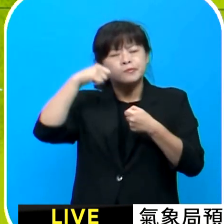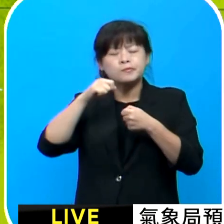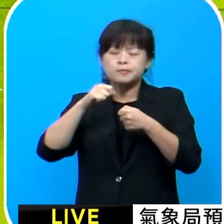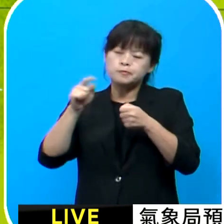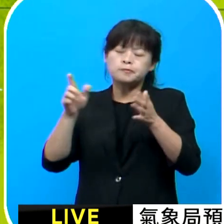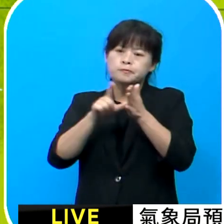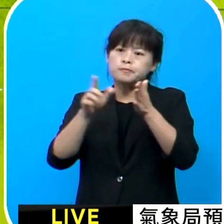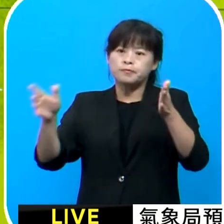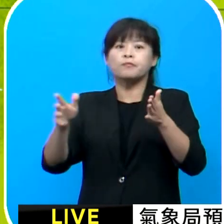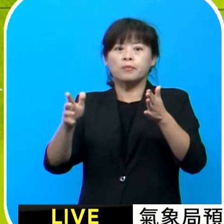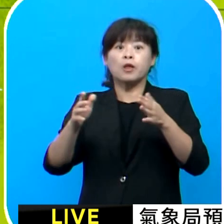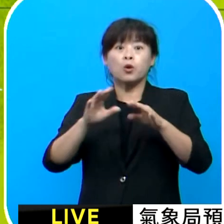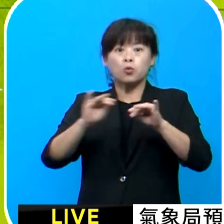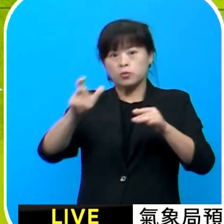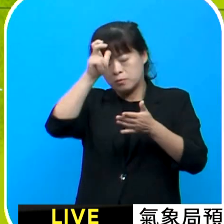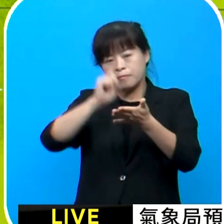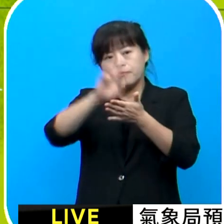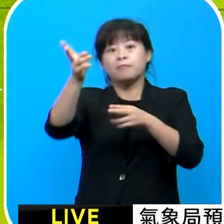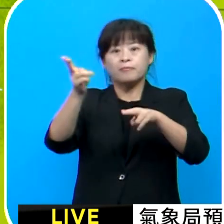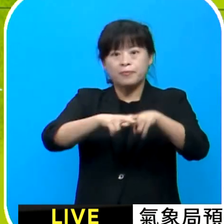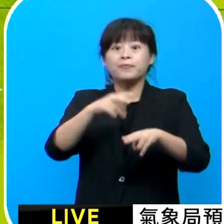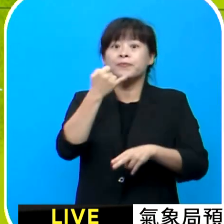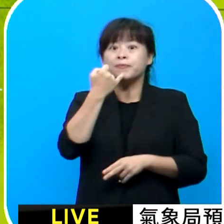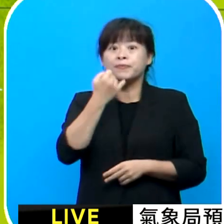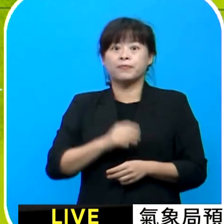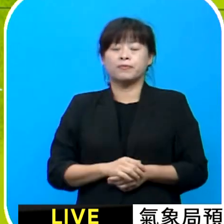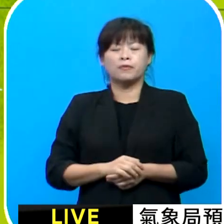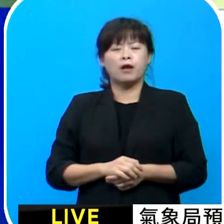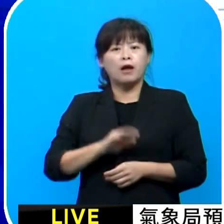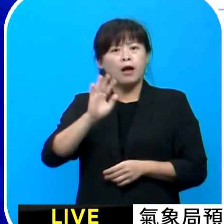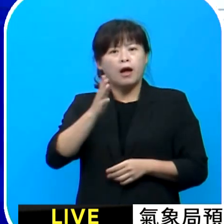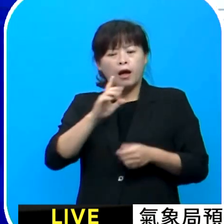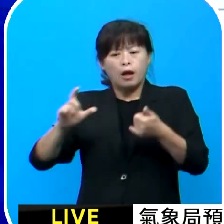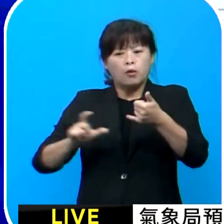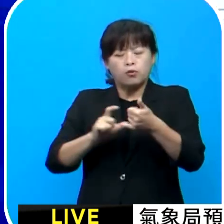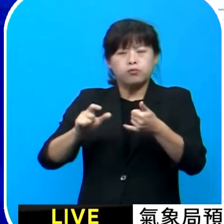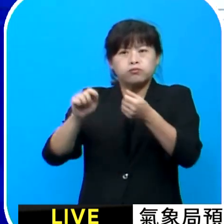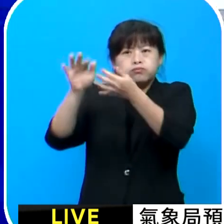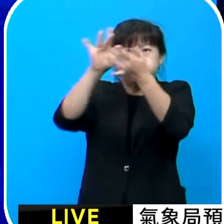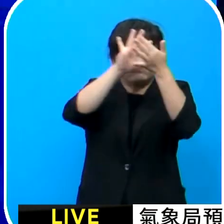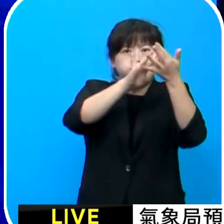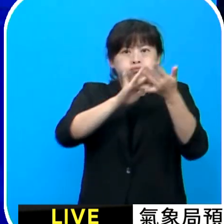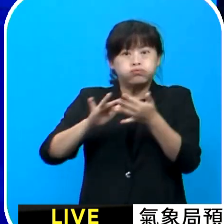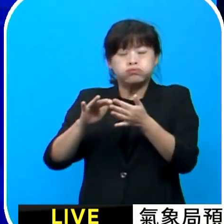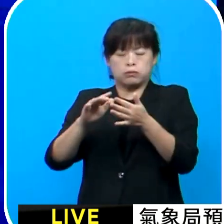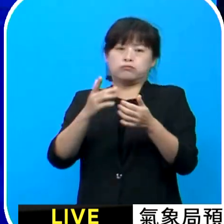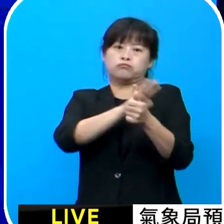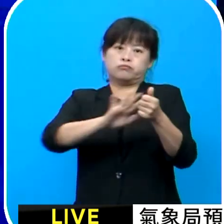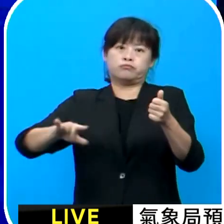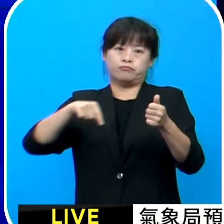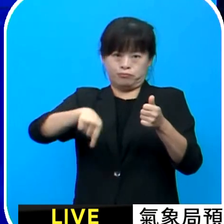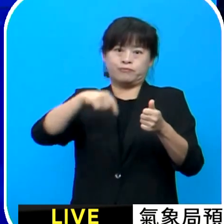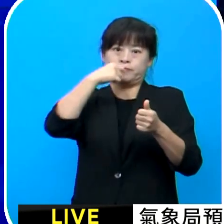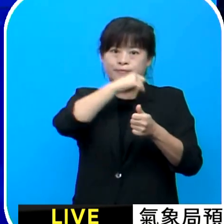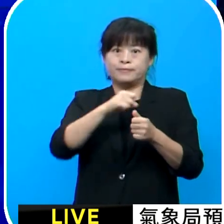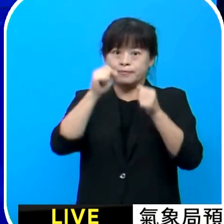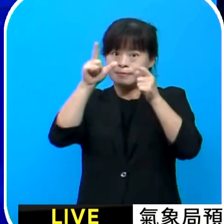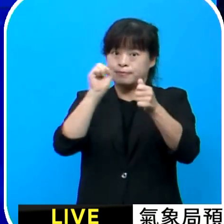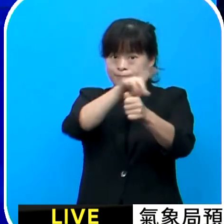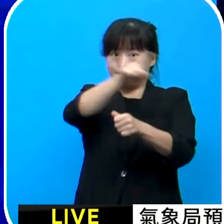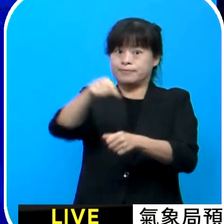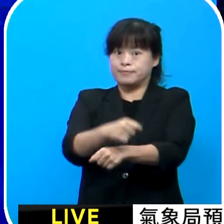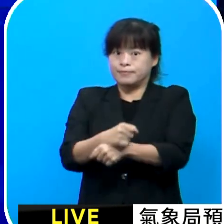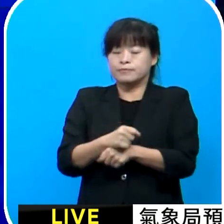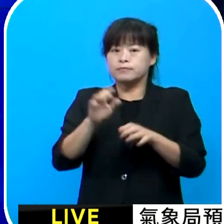间有机会解除陆上警报。不过台风目前它的整个环流雨带还是在影响我们，要提醒大